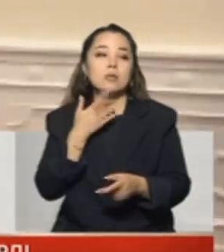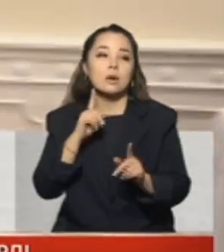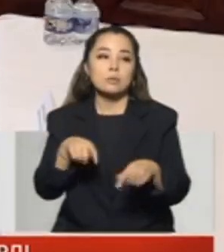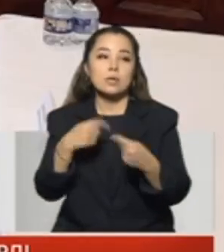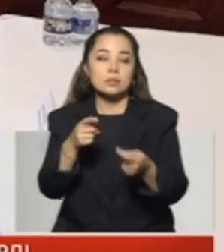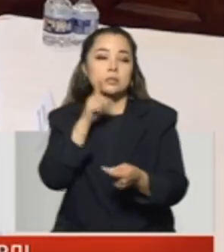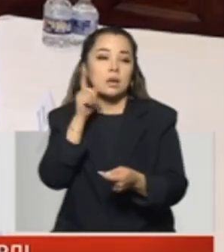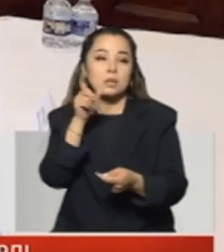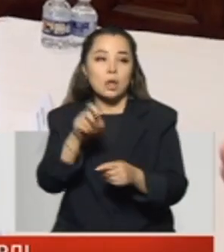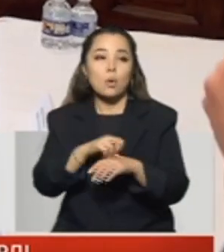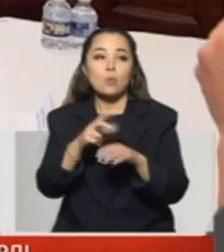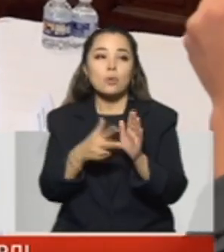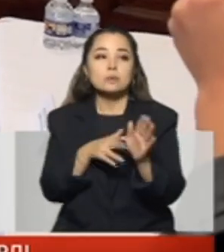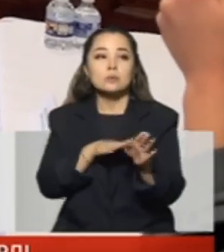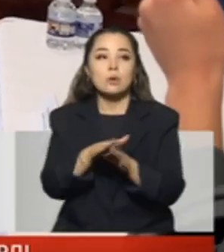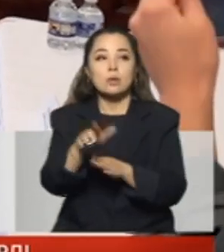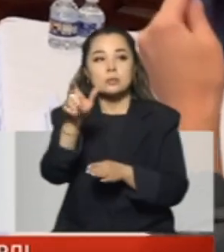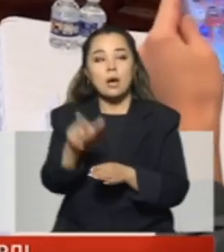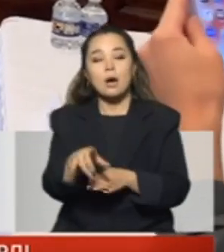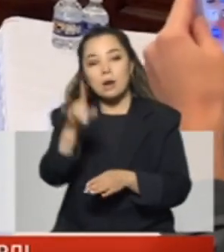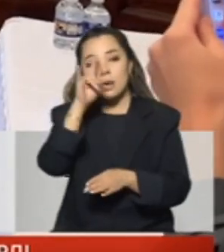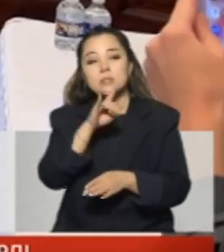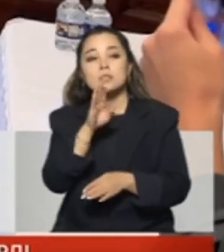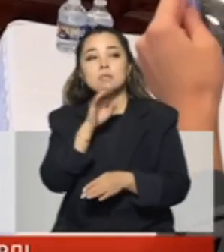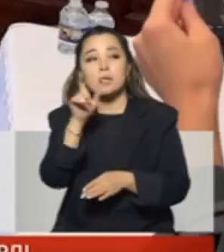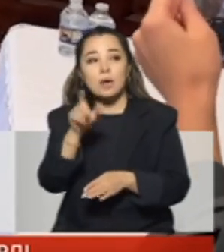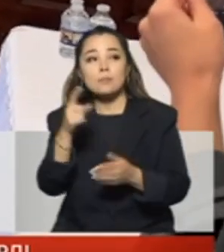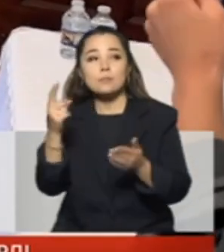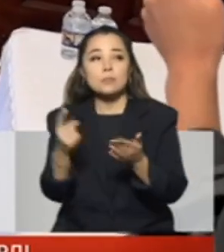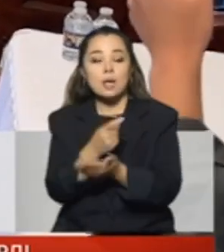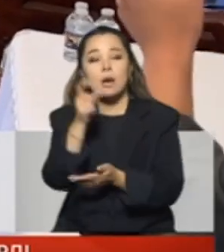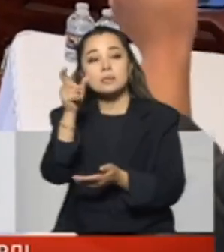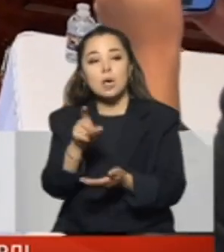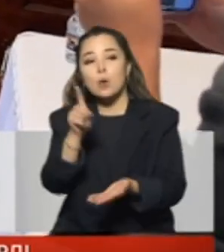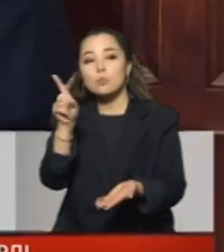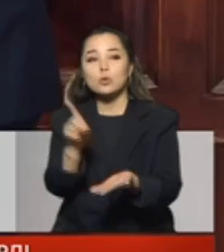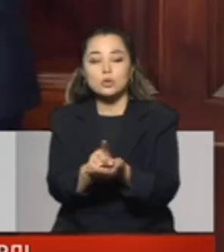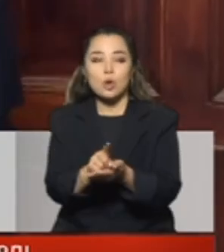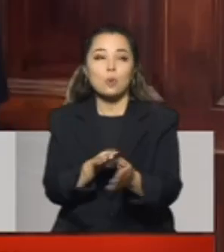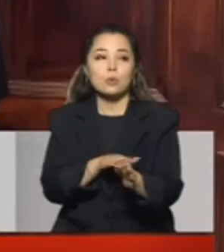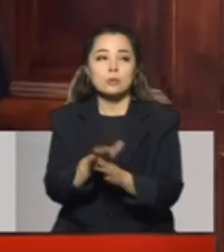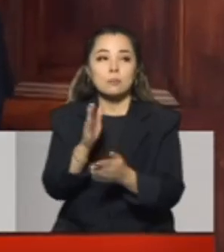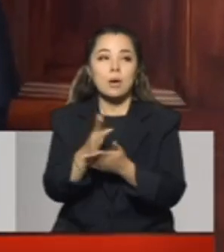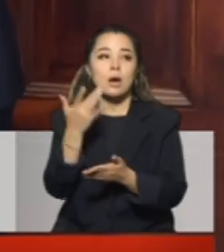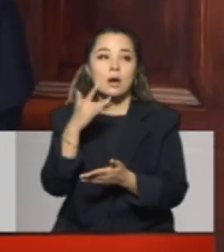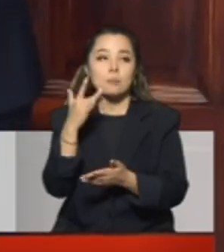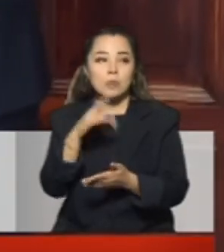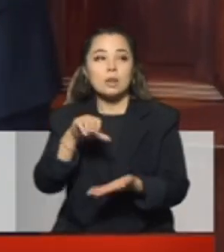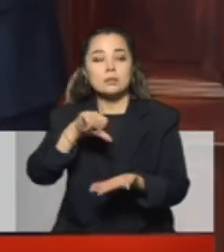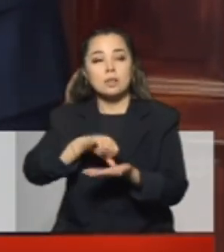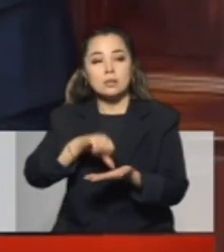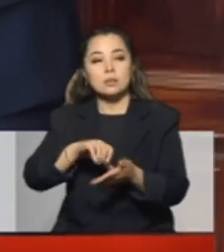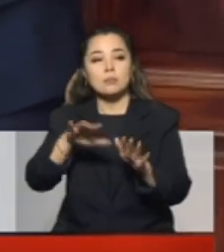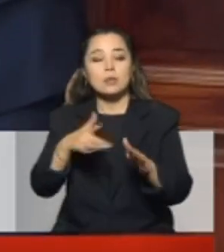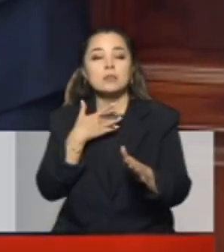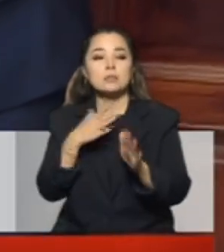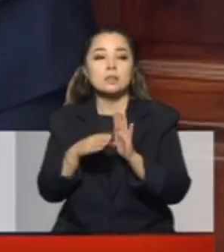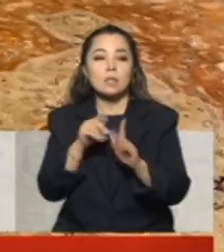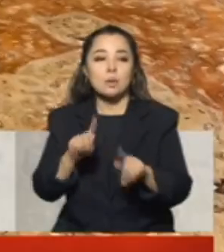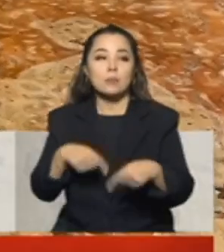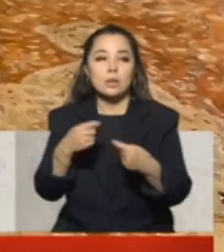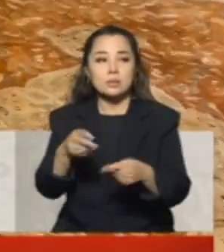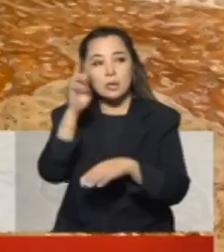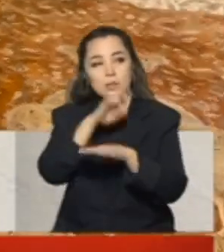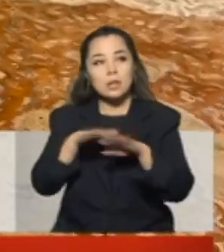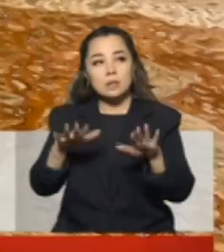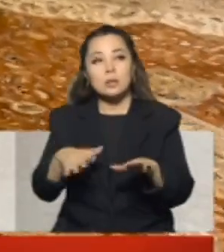болды. 18-ге енді толған қазақ қызы алғаш рет азаматтық борышын өтеді. Жалпы Америка төрінде дауыс берген қазақстандықтар ел